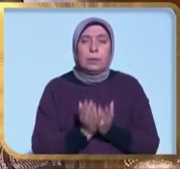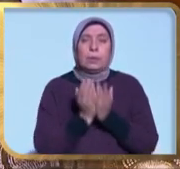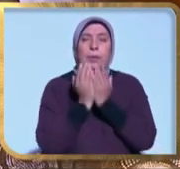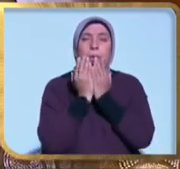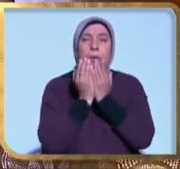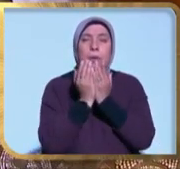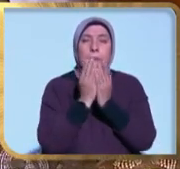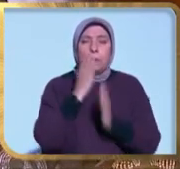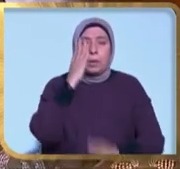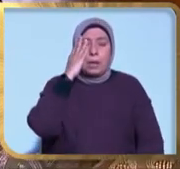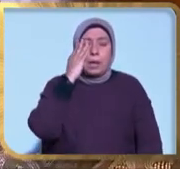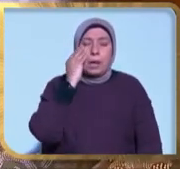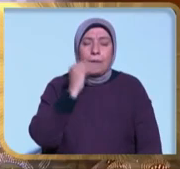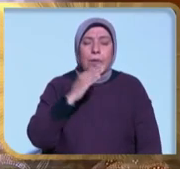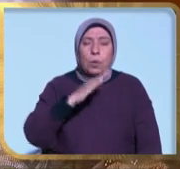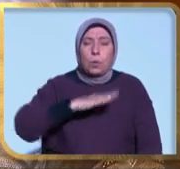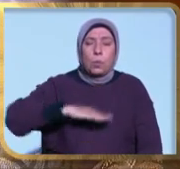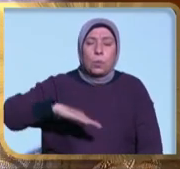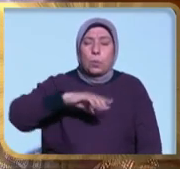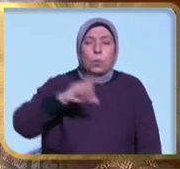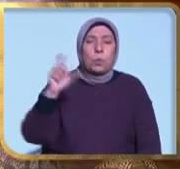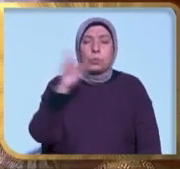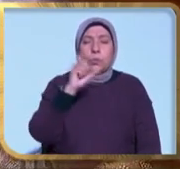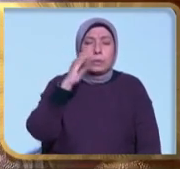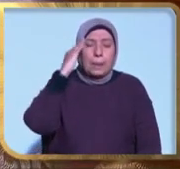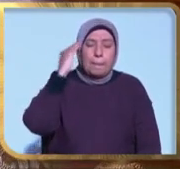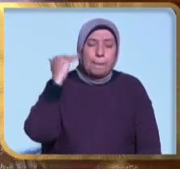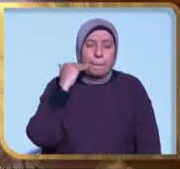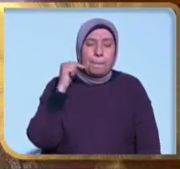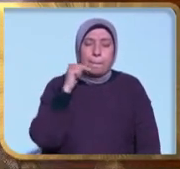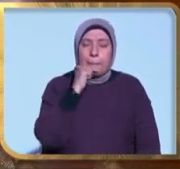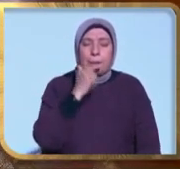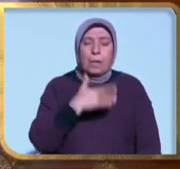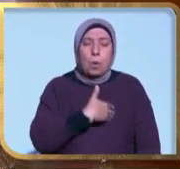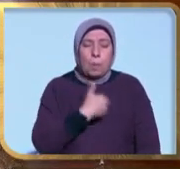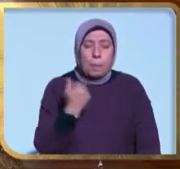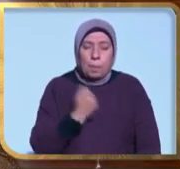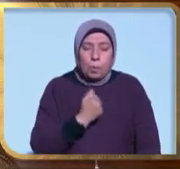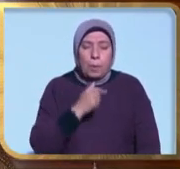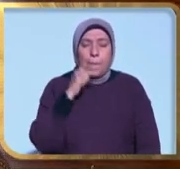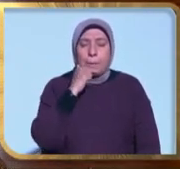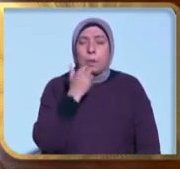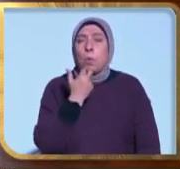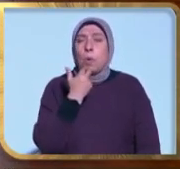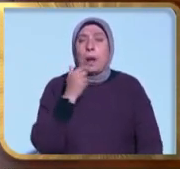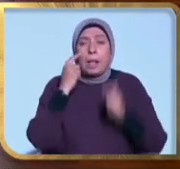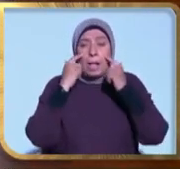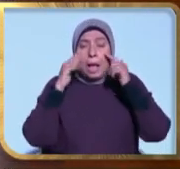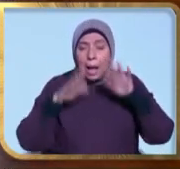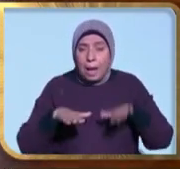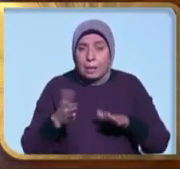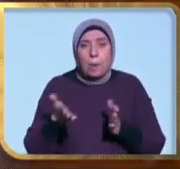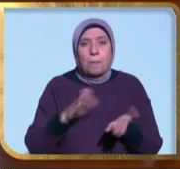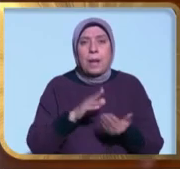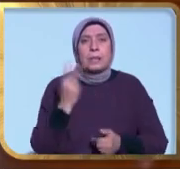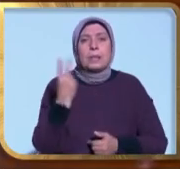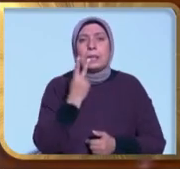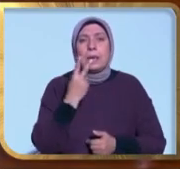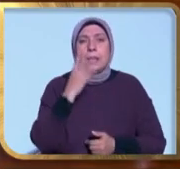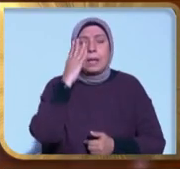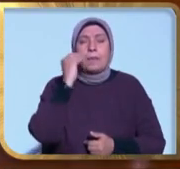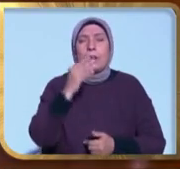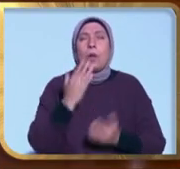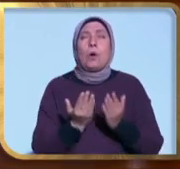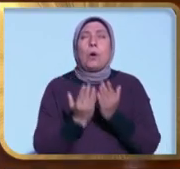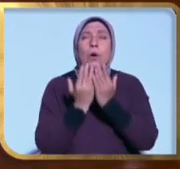اغفر اللهم اغفر للمسلمين والمسلمات والمؤمنين والمؤمنات الاحياء منهم والاموات